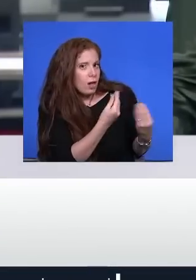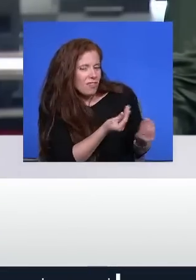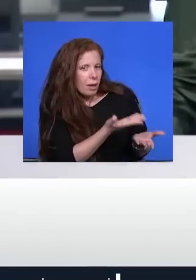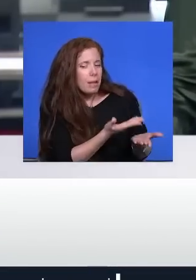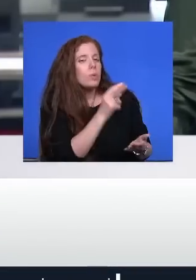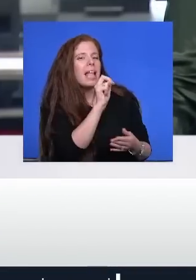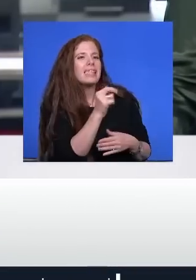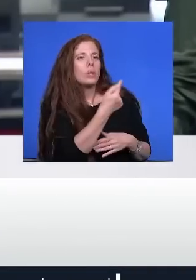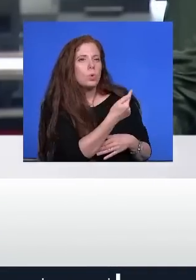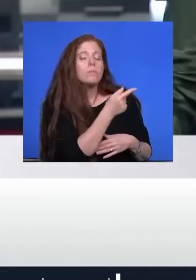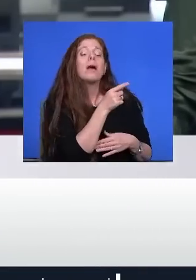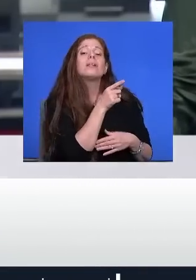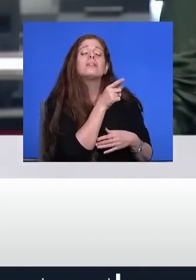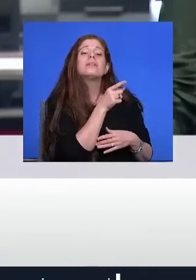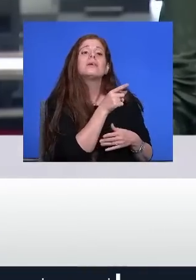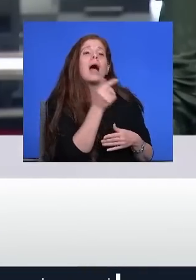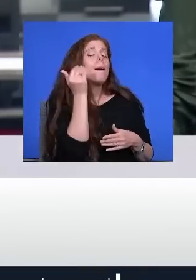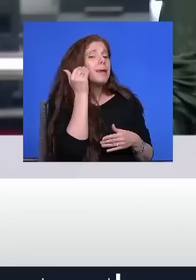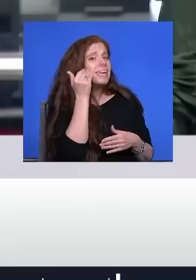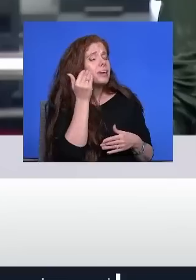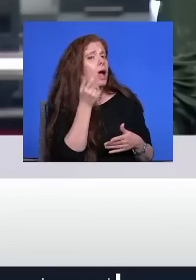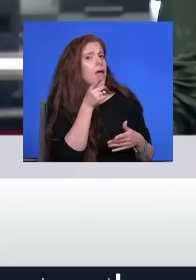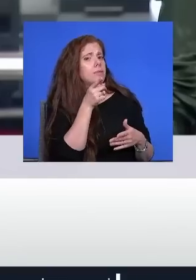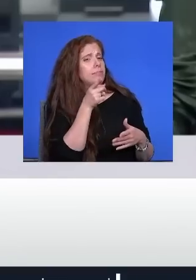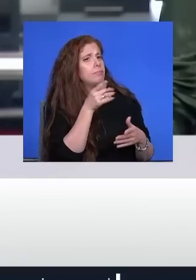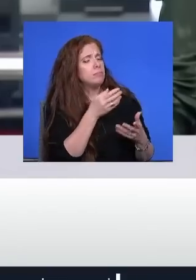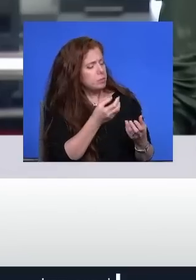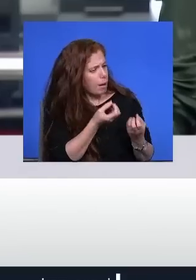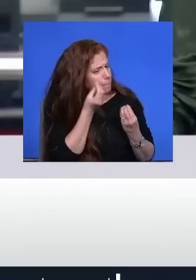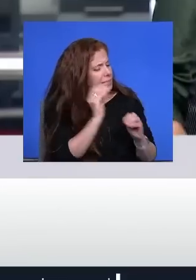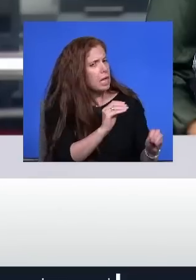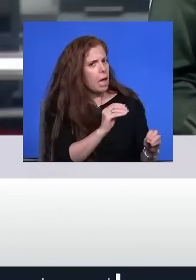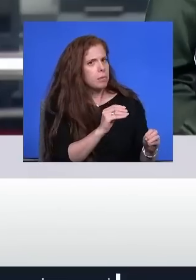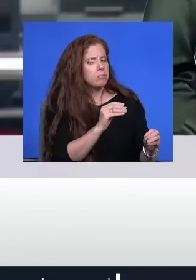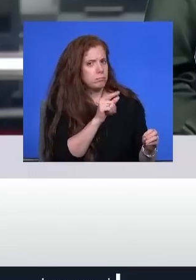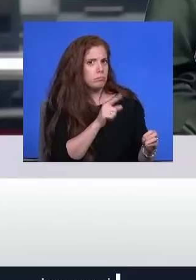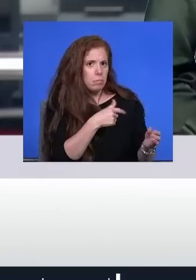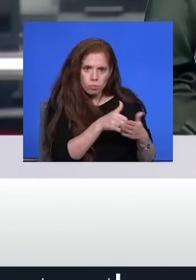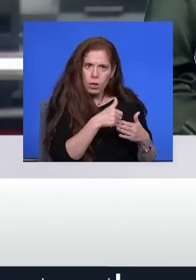עכשיו, כשהאמריקנים הולכים עד הסוף עם המסרים התקיפים האלה ששומעים מהם.